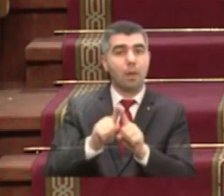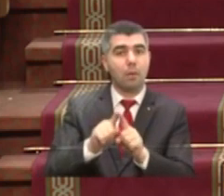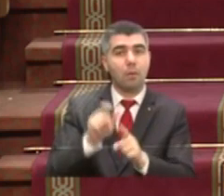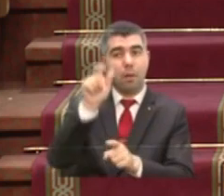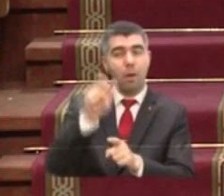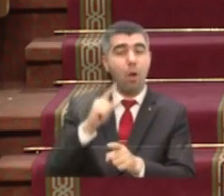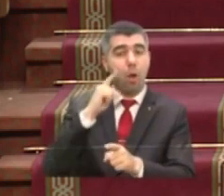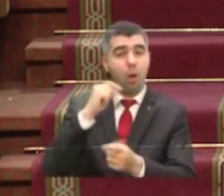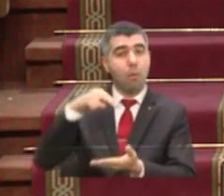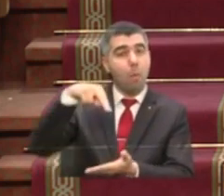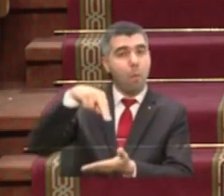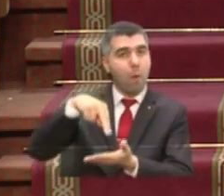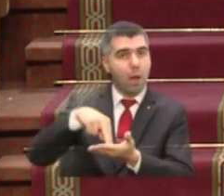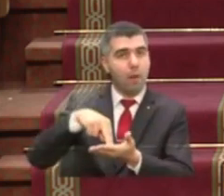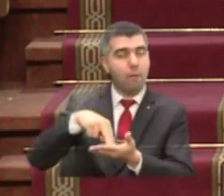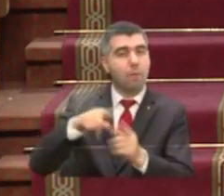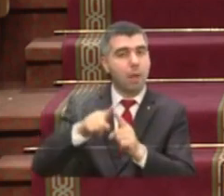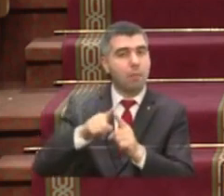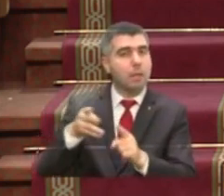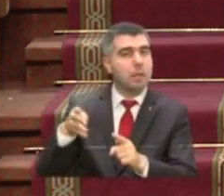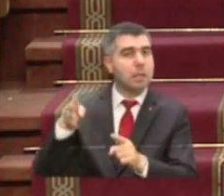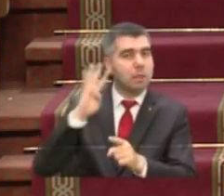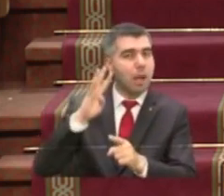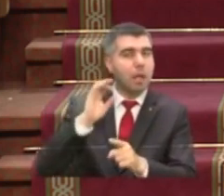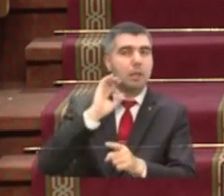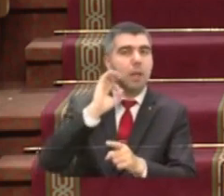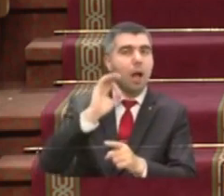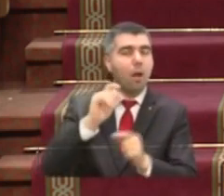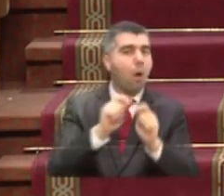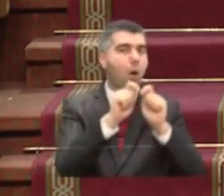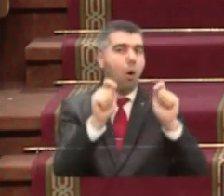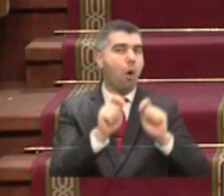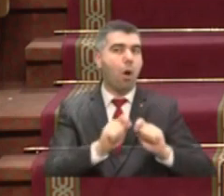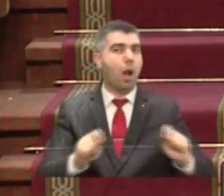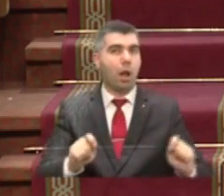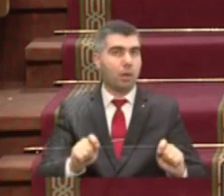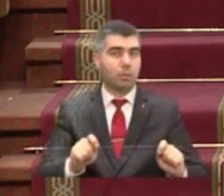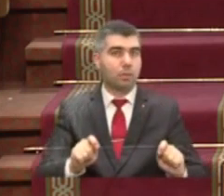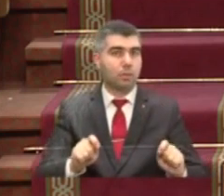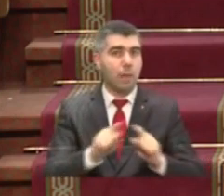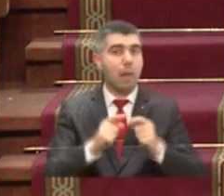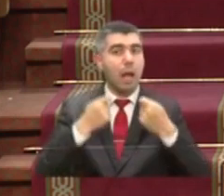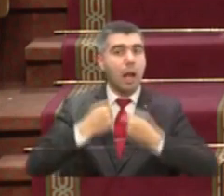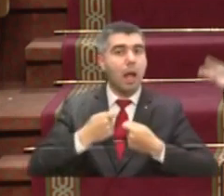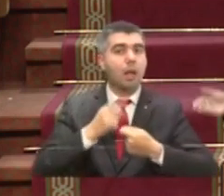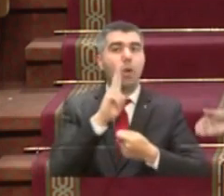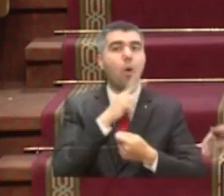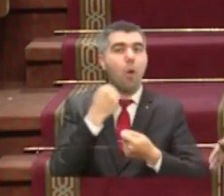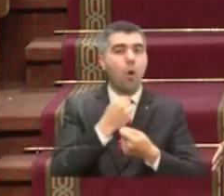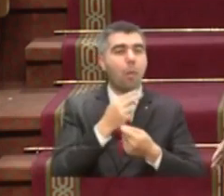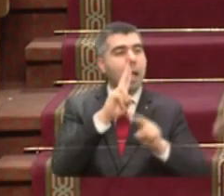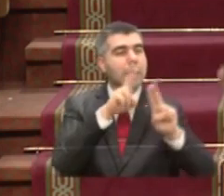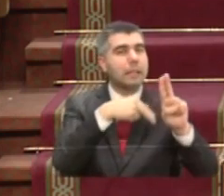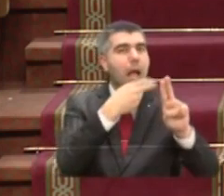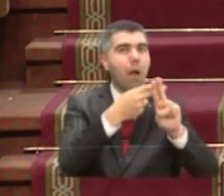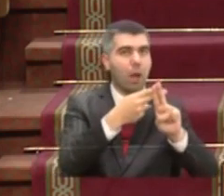من يتدخل فلنسمح له أن يتدخل بما يشاء. والسيد رئيس الحكومة راه يجاوب، حنا اليوم كنتوجهوا للسيد رئيس